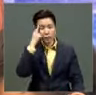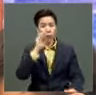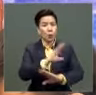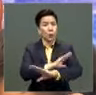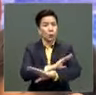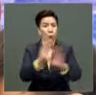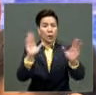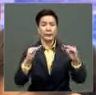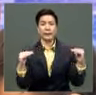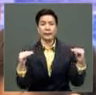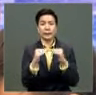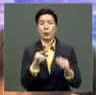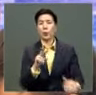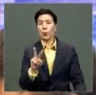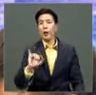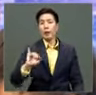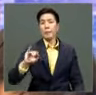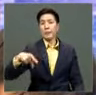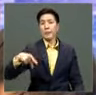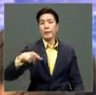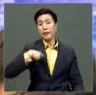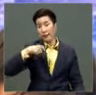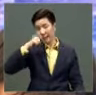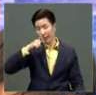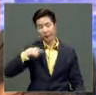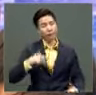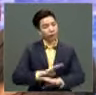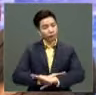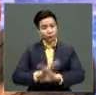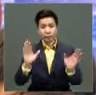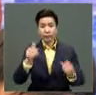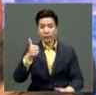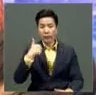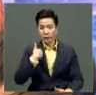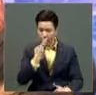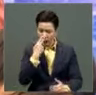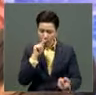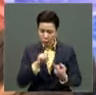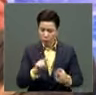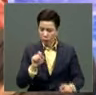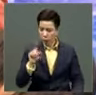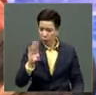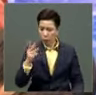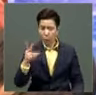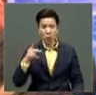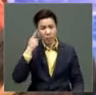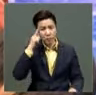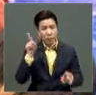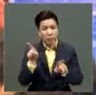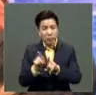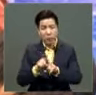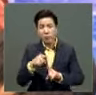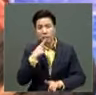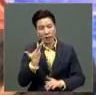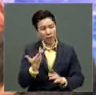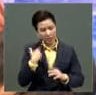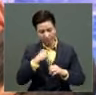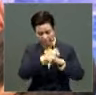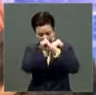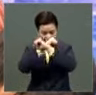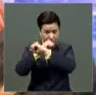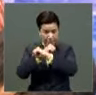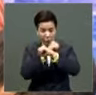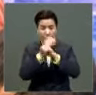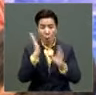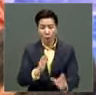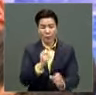บทวนสิทธิ์ VIP ที่จะเข้ามาในประเทศไทยอะครับพอมองว่าตอนนี้เนี่ยทางสบคเองก็พอยืนยันนะครับว่าไม่ให้เรากาดตกแต่เจ้าหน้